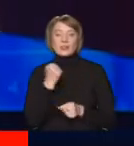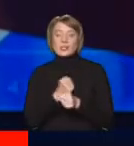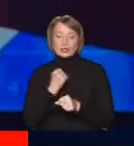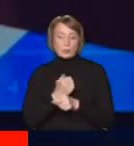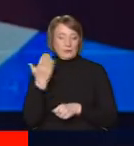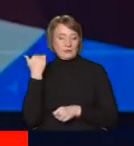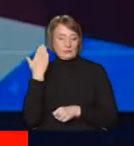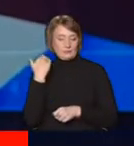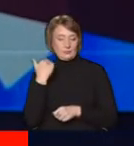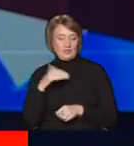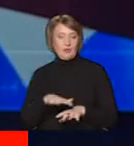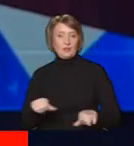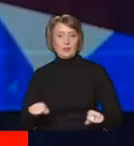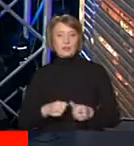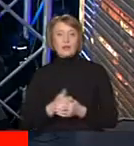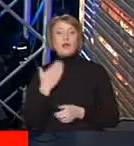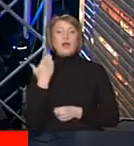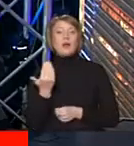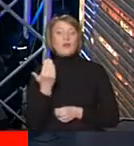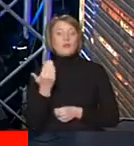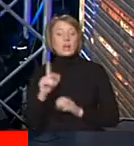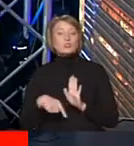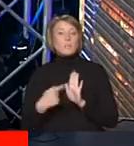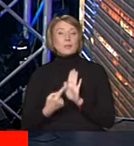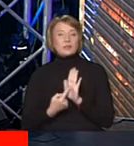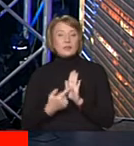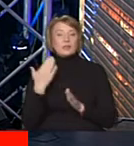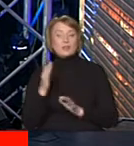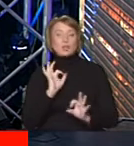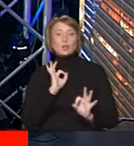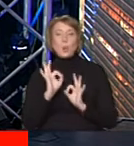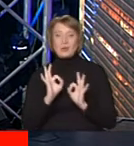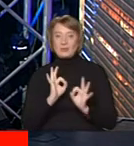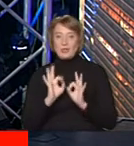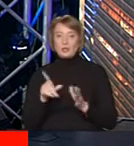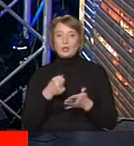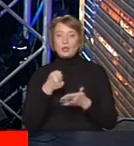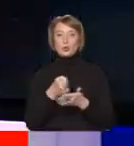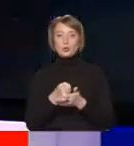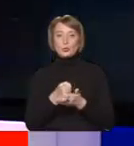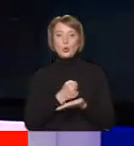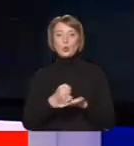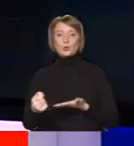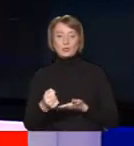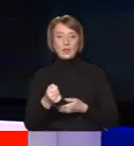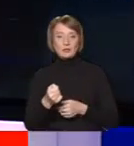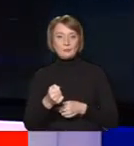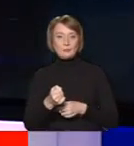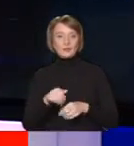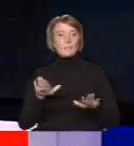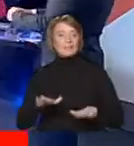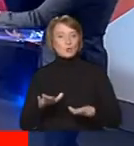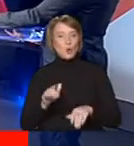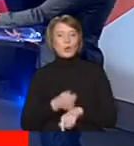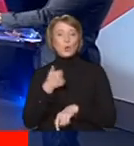зробити. І Валерій Бебек, ваше питання, ваш коментар до кандидата на міського голову Юрія Левченка. Будь ласка. Ну,